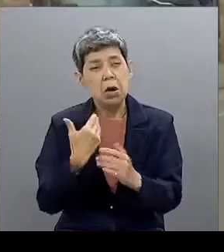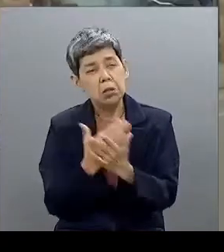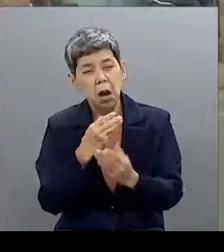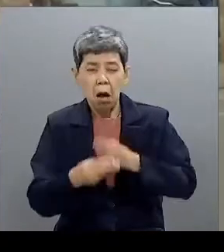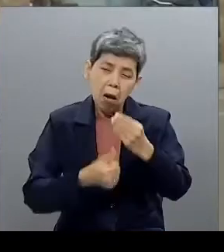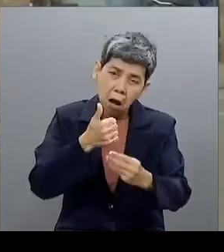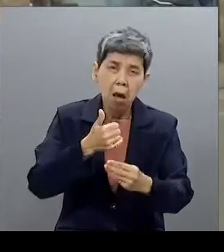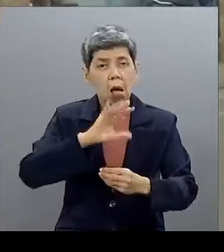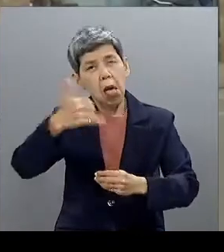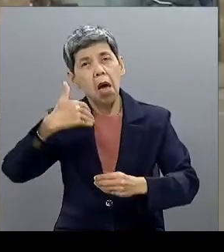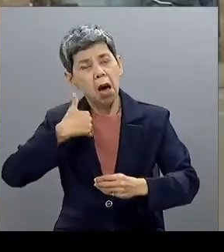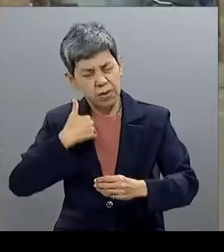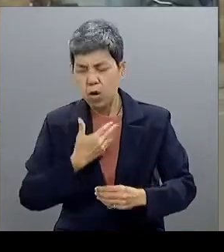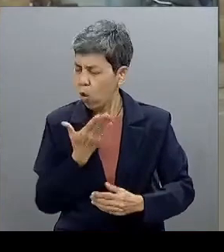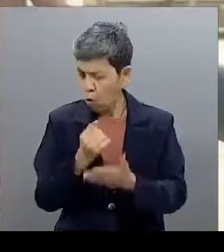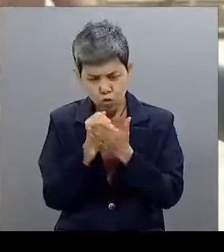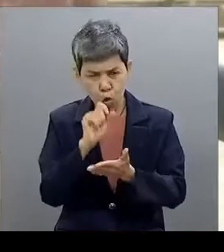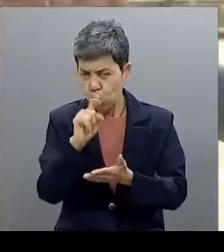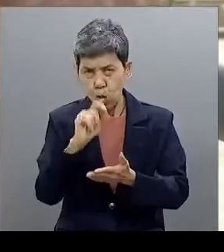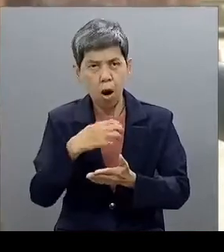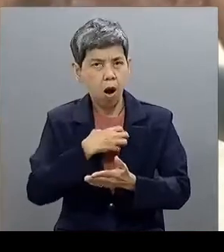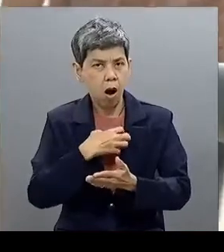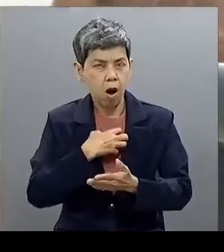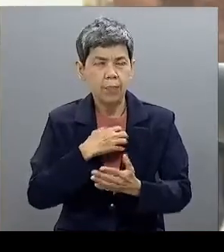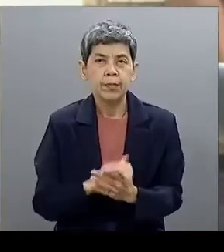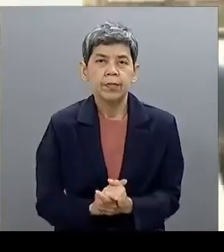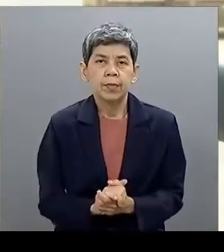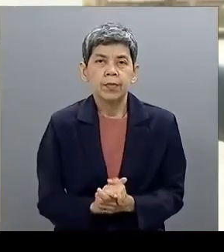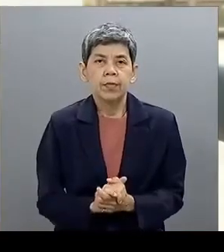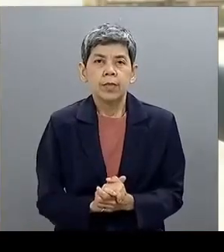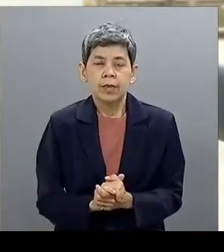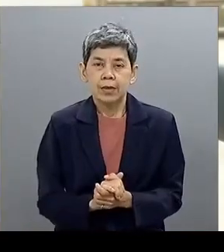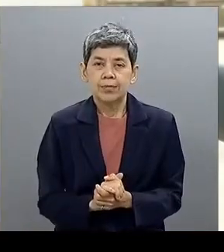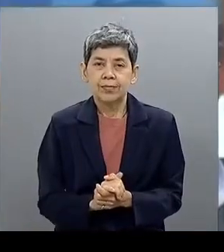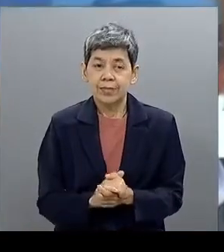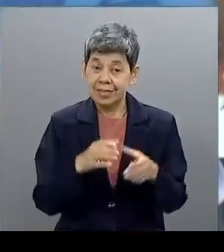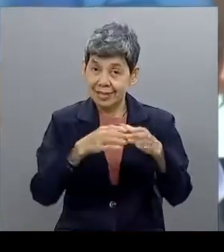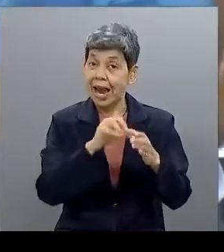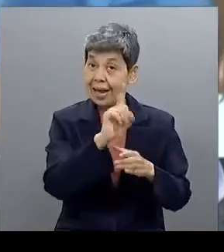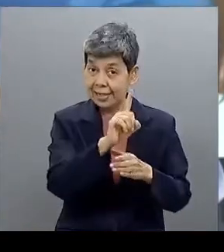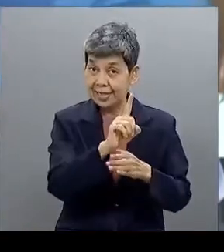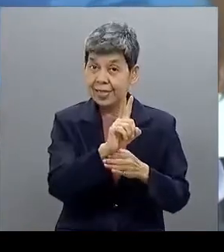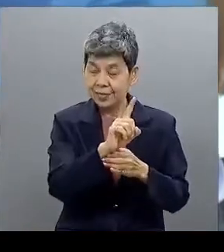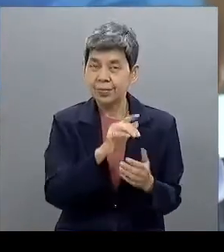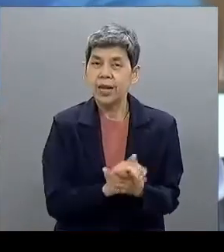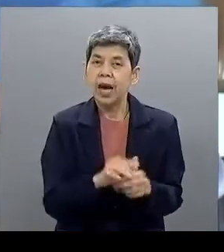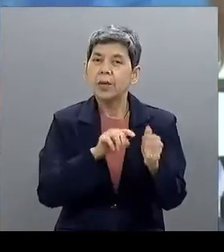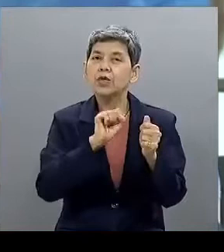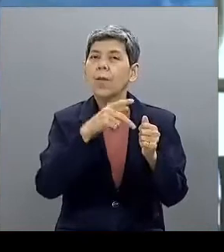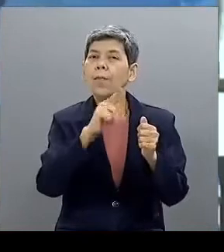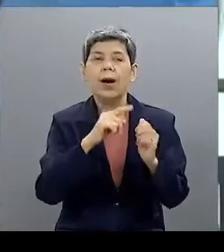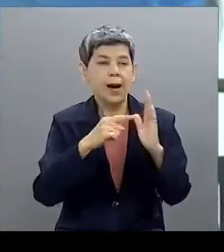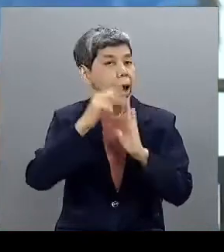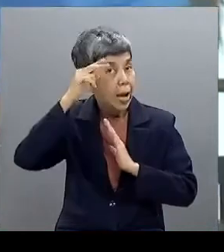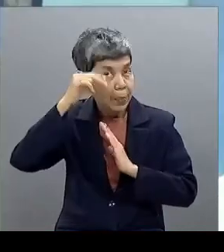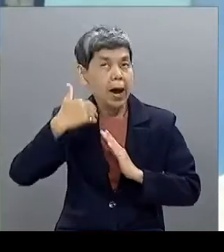อย่างนี้เป็นต้นครับ ขณะที่หน่วยเลือกตั้งที่1เทศบาล1อำเภอศพปราบจังหวัดลำปางมีชาวบ้านในพื้น